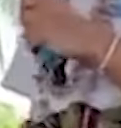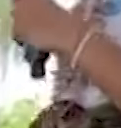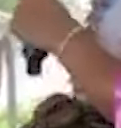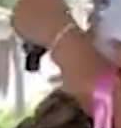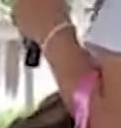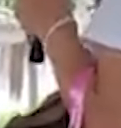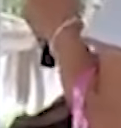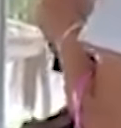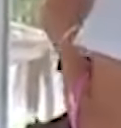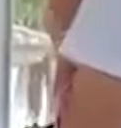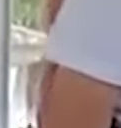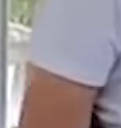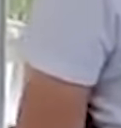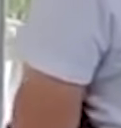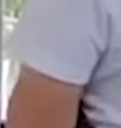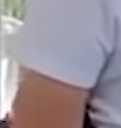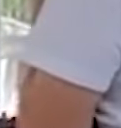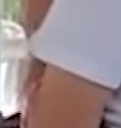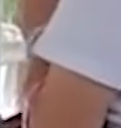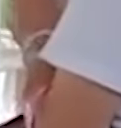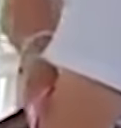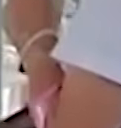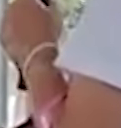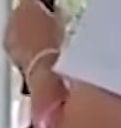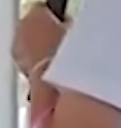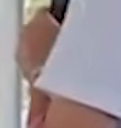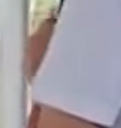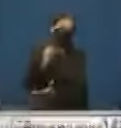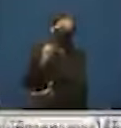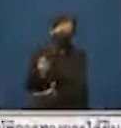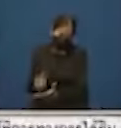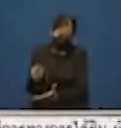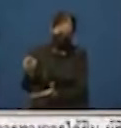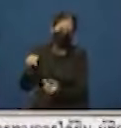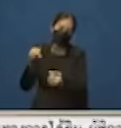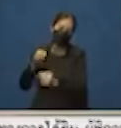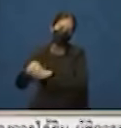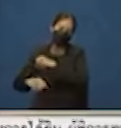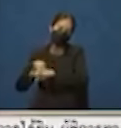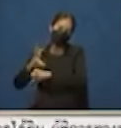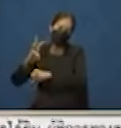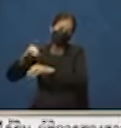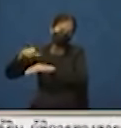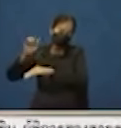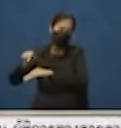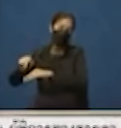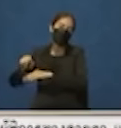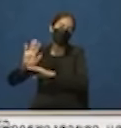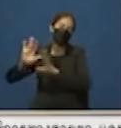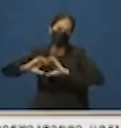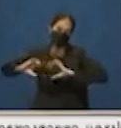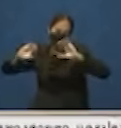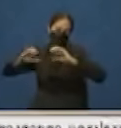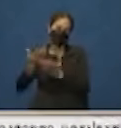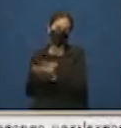อกว่าเดี๋ยวนี้งบประมาณที่ใช้ในการจ่ายเงินบำเหน็จบำนาญข้าราชการมันเยอะเหลือเกินและ